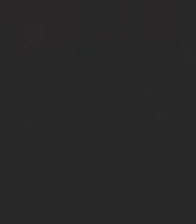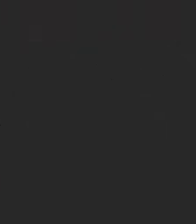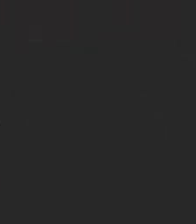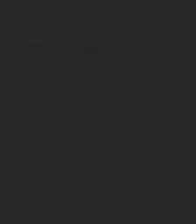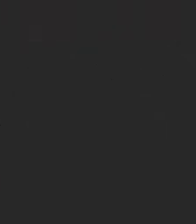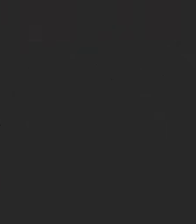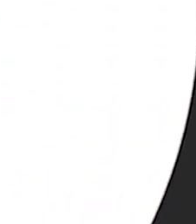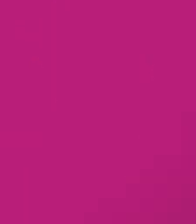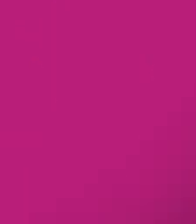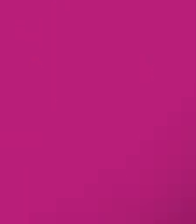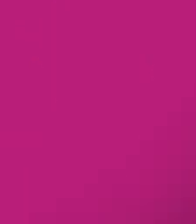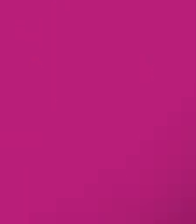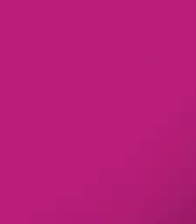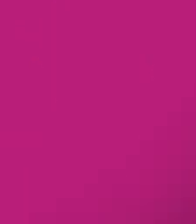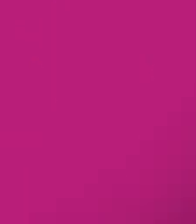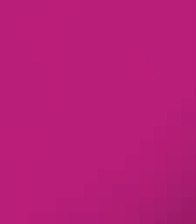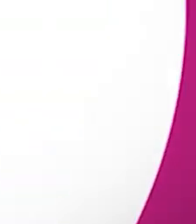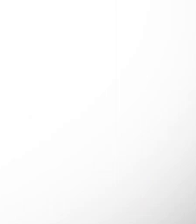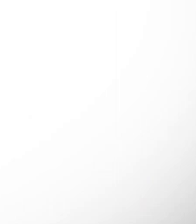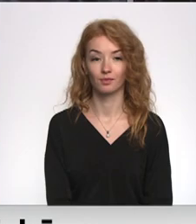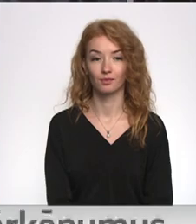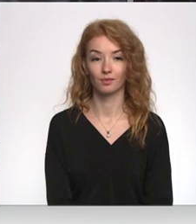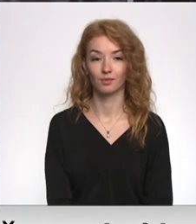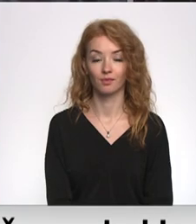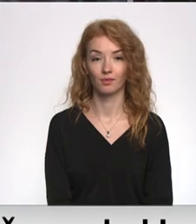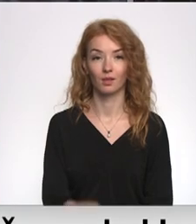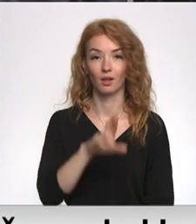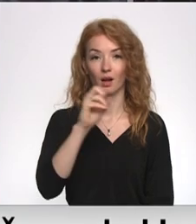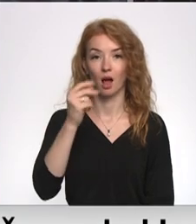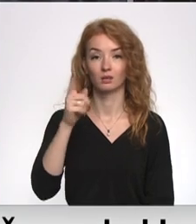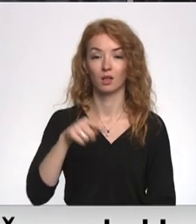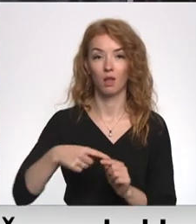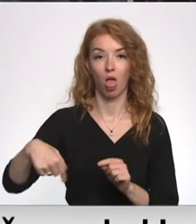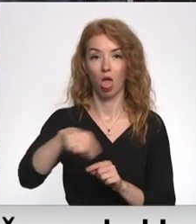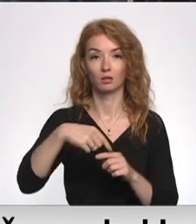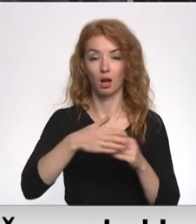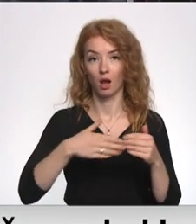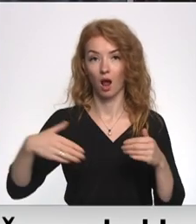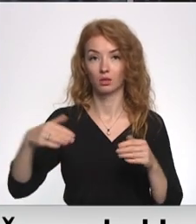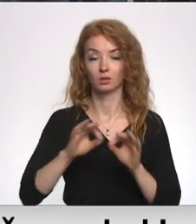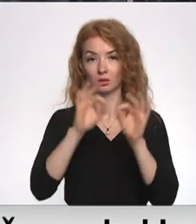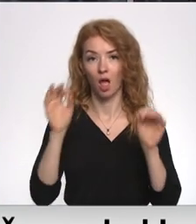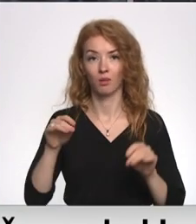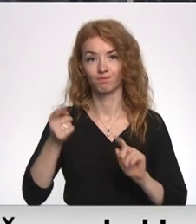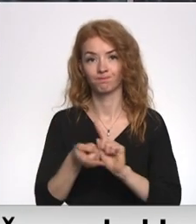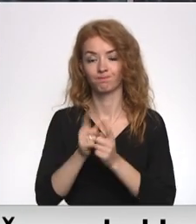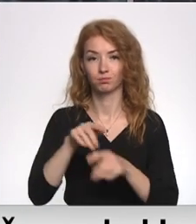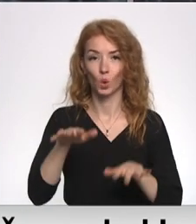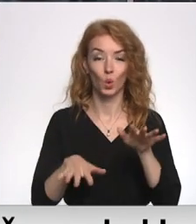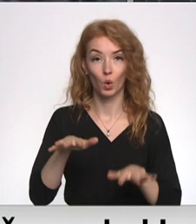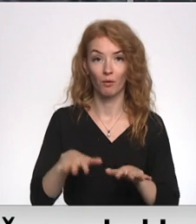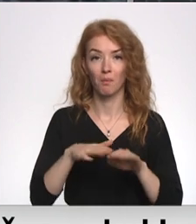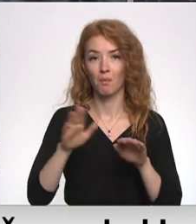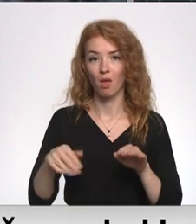Re, viss ēters ir te! Rāznes ezera krasts dažās vietās sācis pārpurvoties. Pēdējos